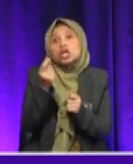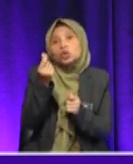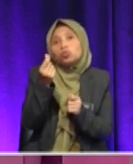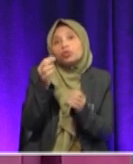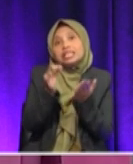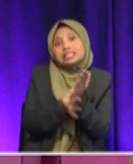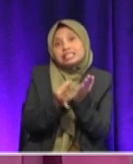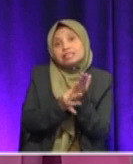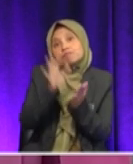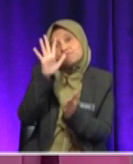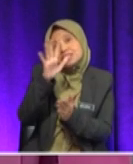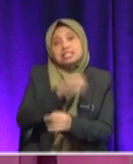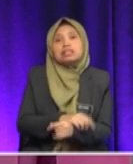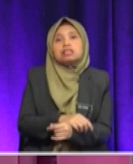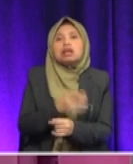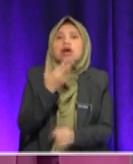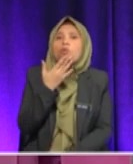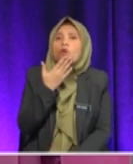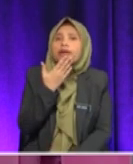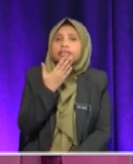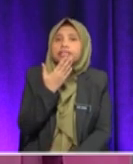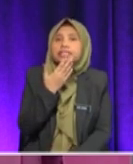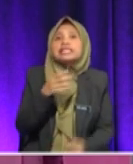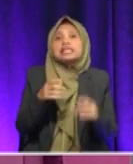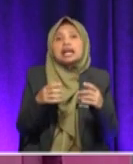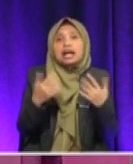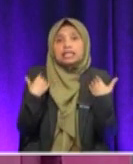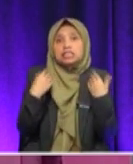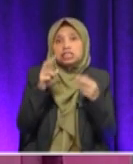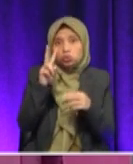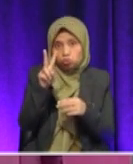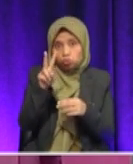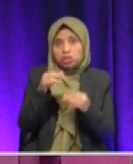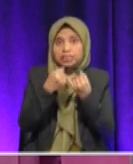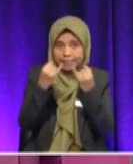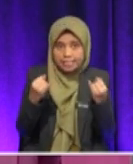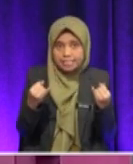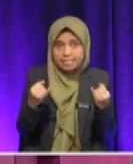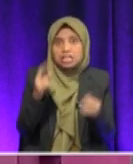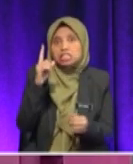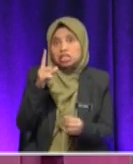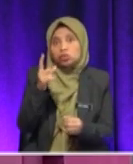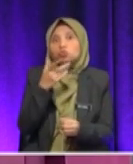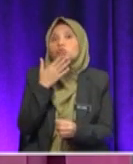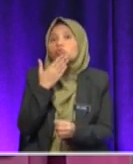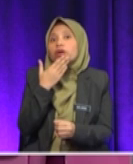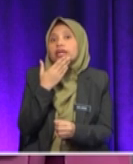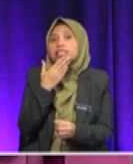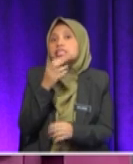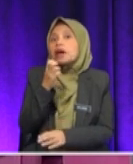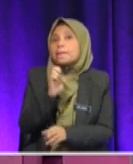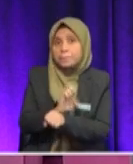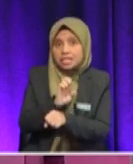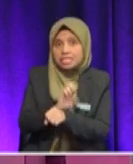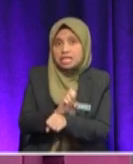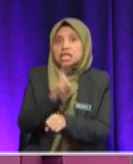beenegara message warna yang sangat penting oke Ada dua jenis edisi ke-2 jenis satu yang berwarna keemasan ada